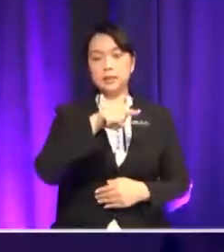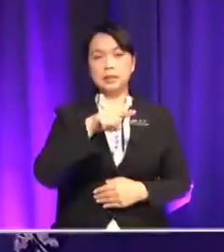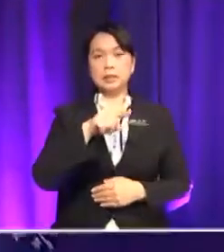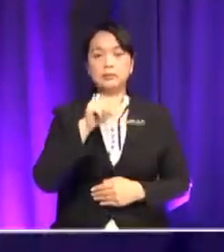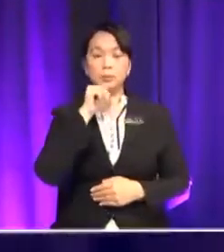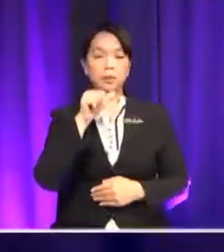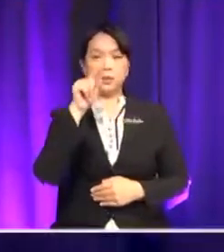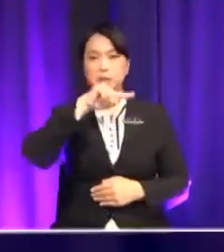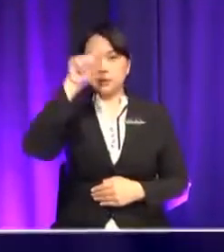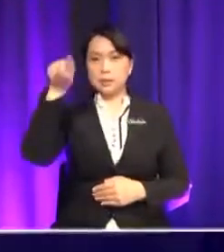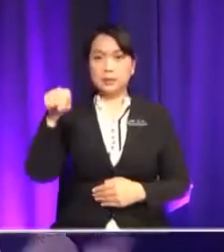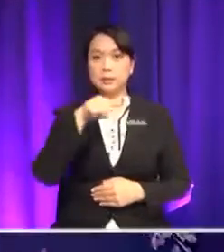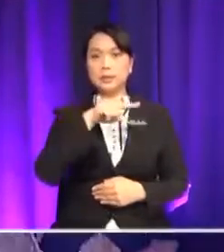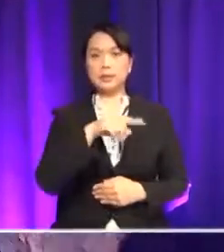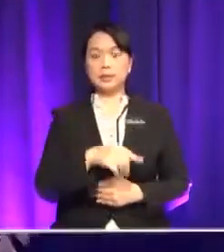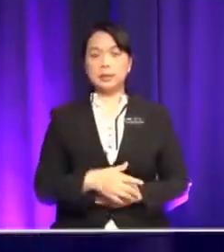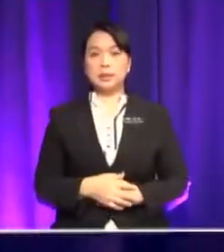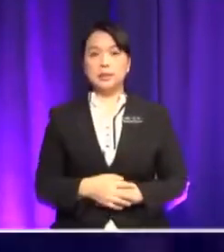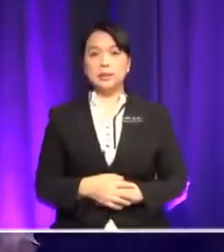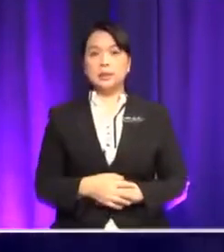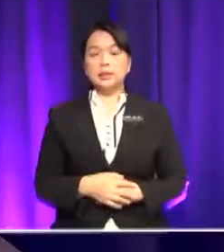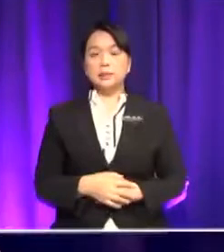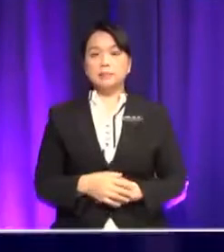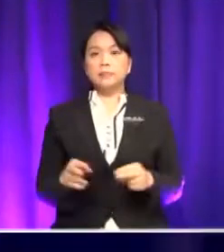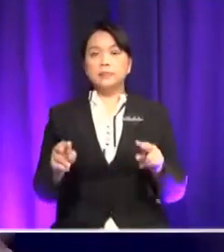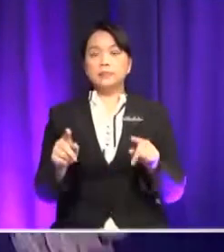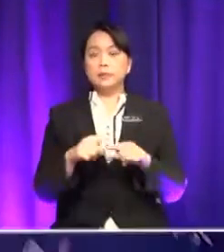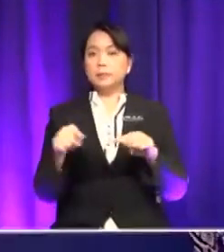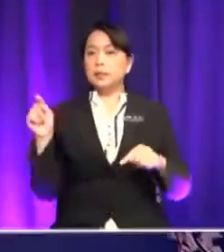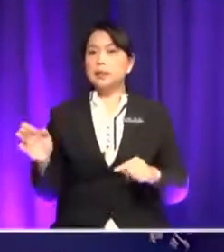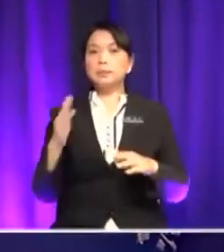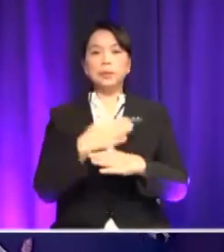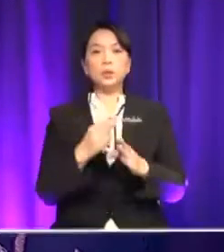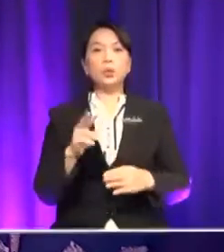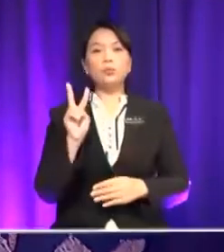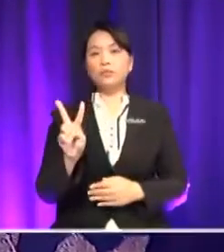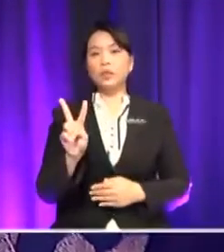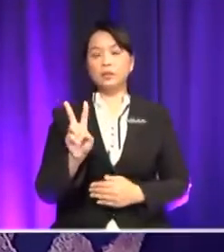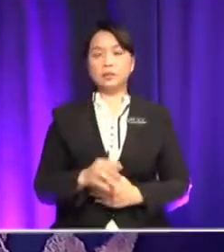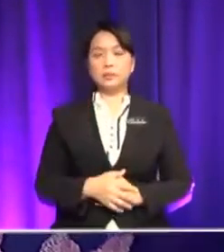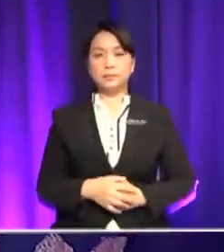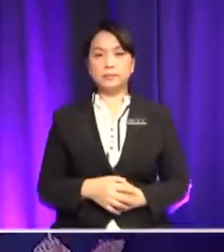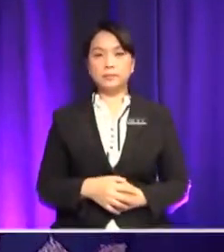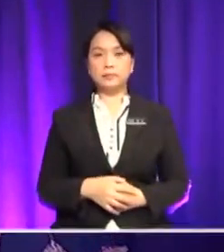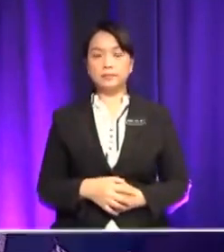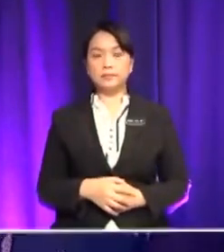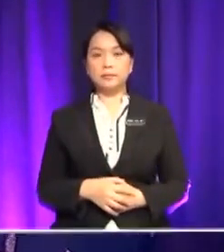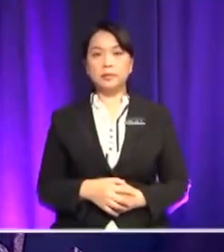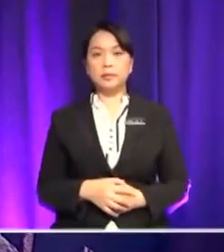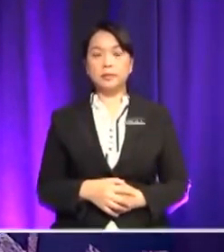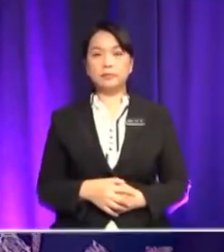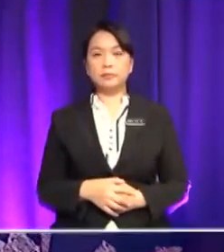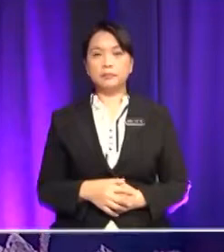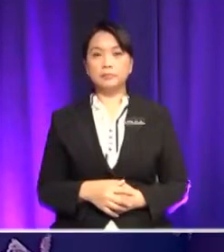ni. Ini bentuk Betul V. lah. Bentuk V. Bentuk V ni. Ya, saya. Ini bentuk V ni. Okey. Baik, baik. Dekat sini kita boleh lihat juga